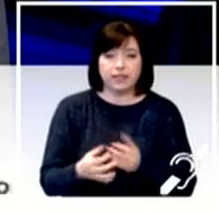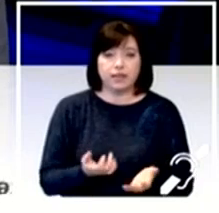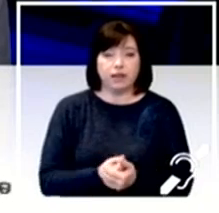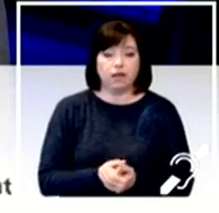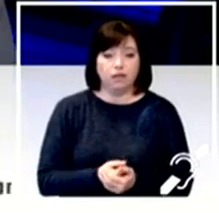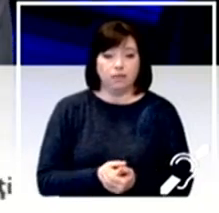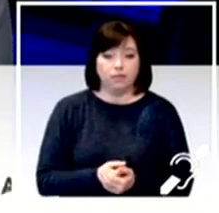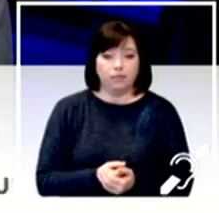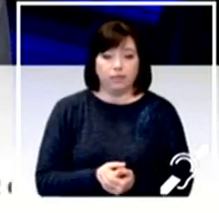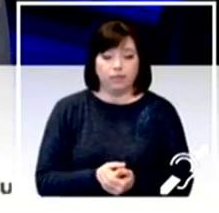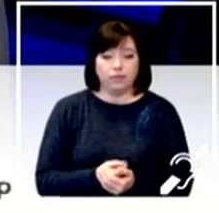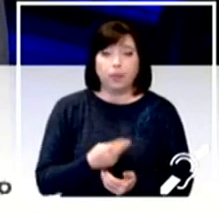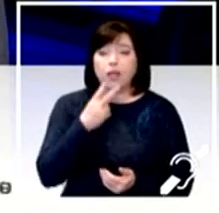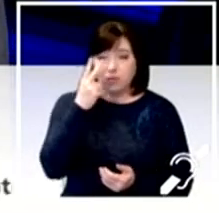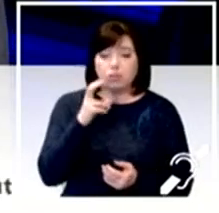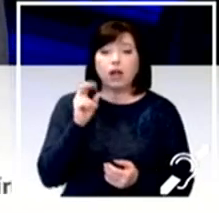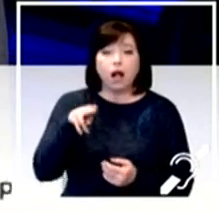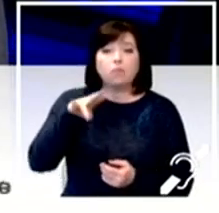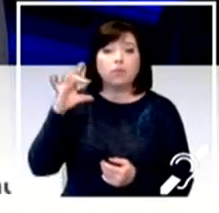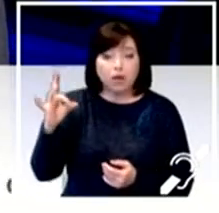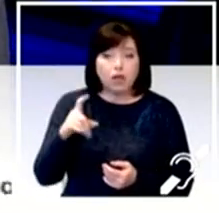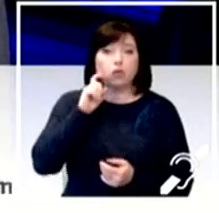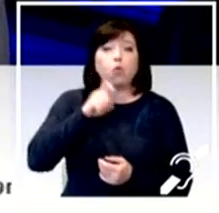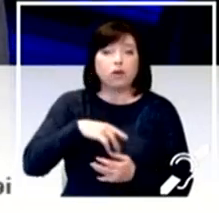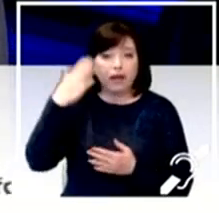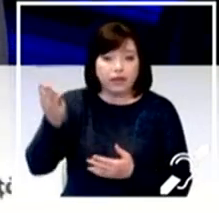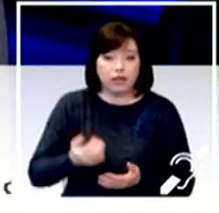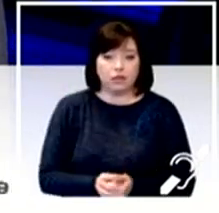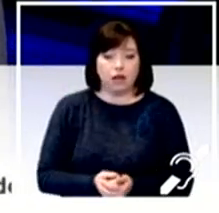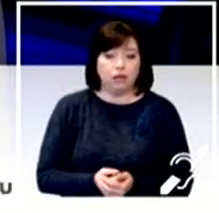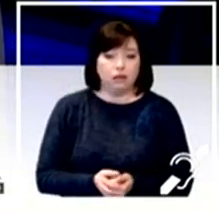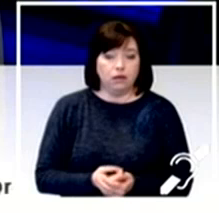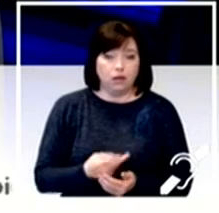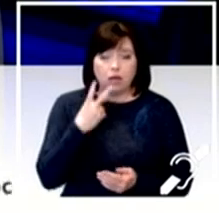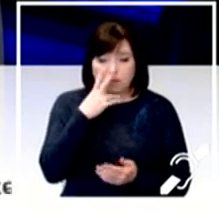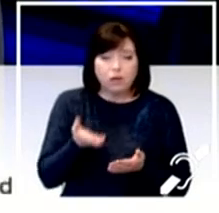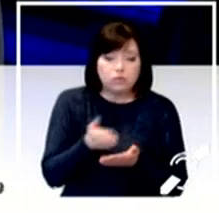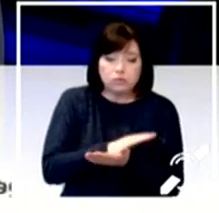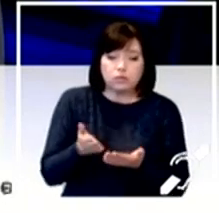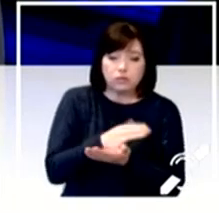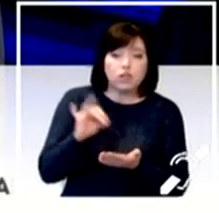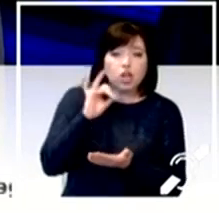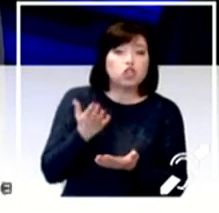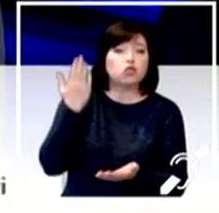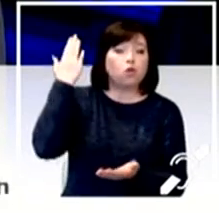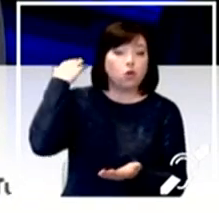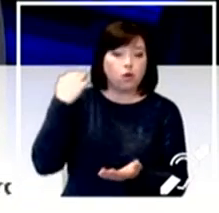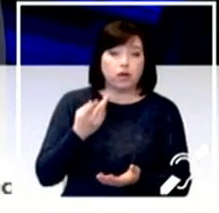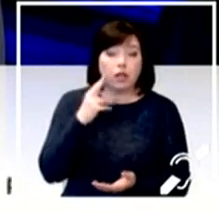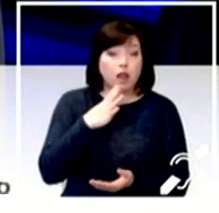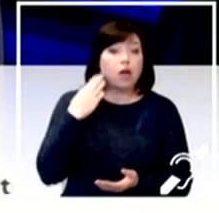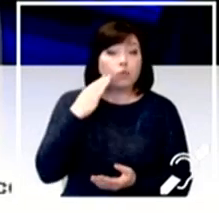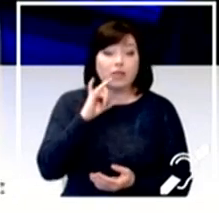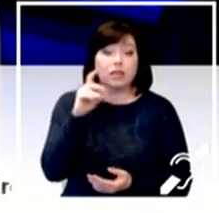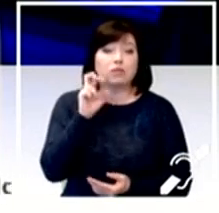la de dincolo de Nistru, acum în Ucraina. Dacă răsfoim paginile trecutului, pentru românii